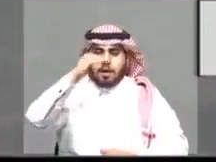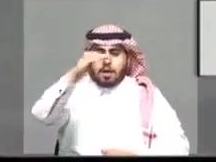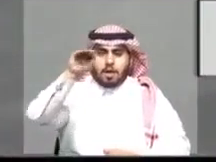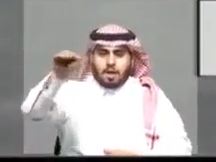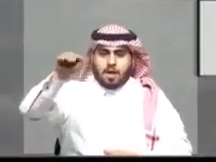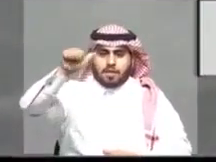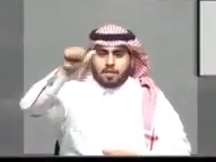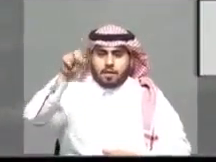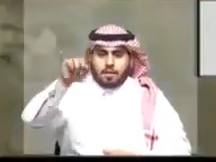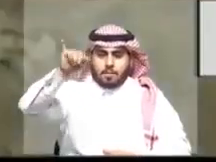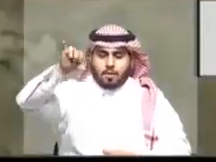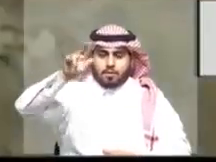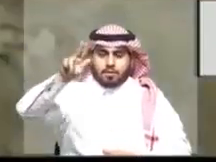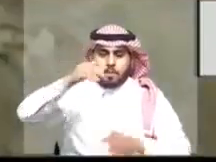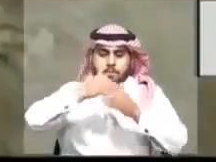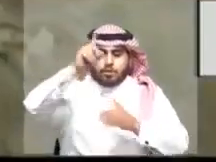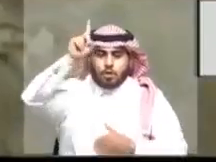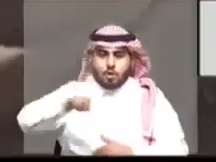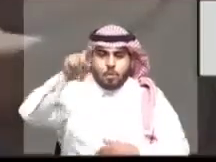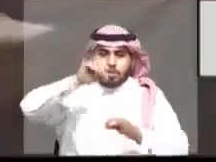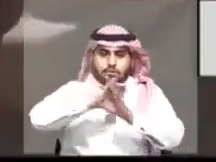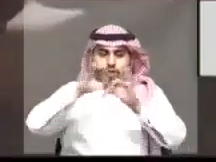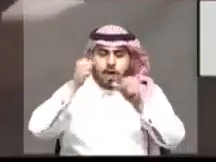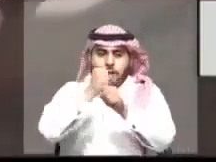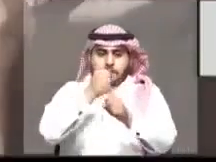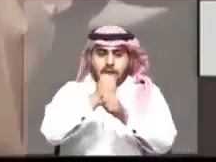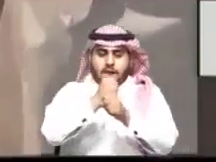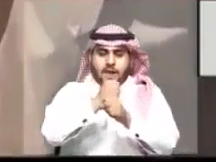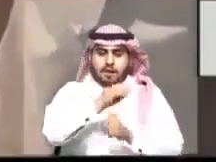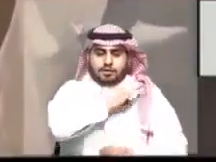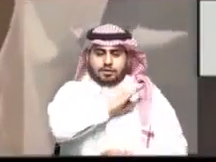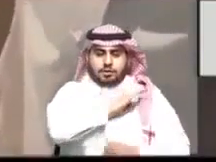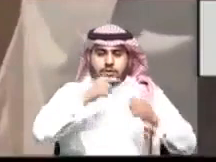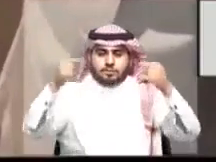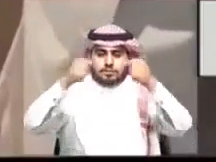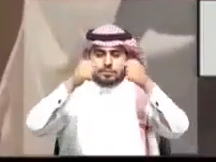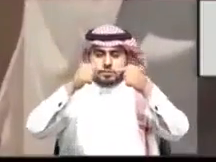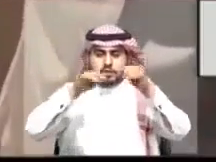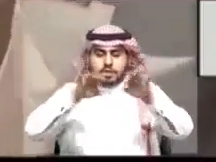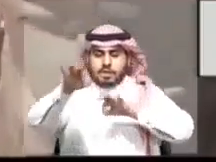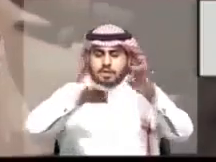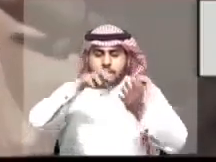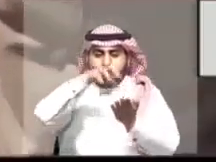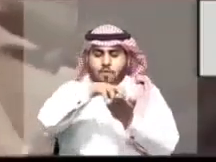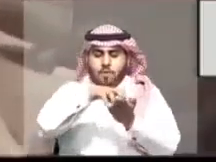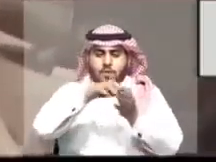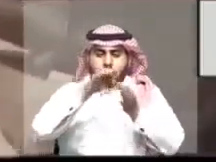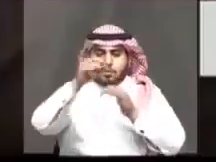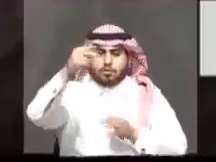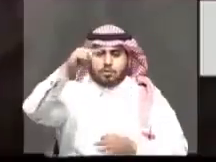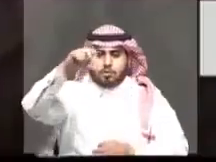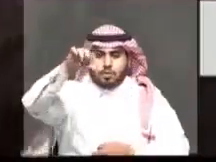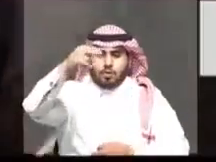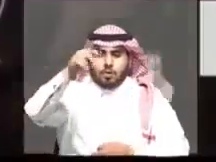حضرموت، وذلك بعد يوم واحد من بدء عملية عسكرية لمواجهة مسلحي التنظيم في مديريات